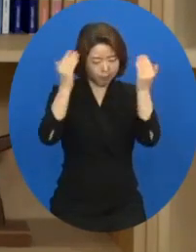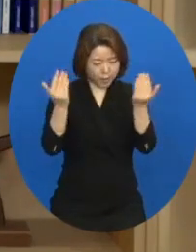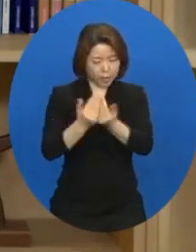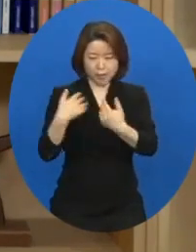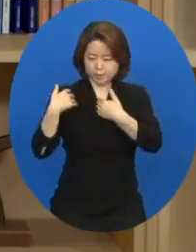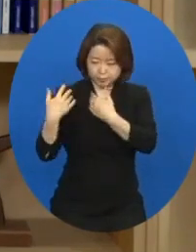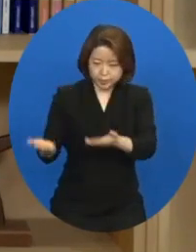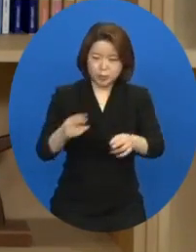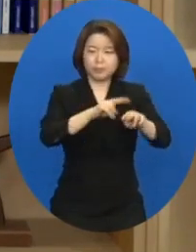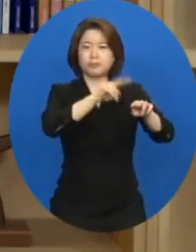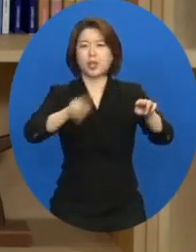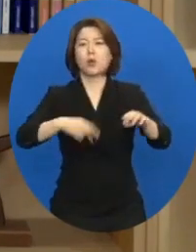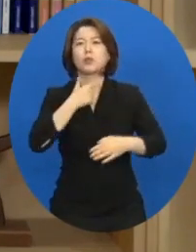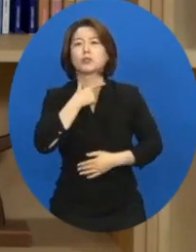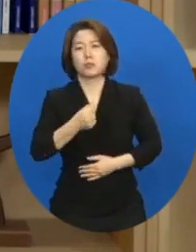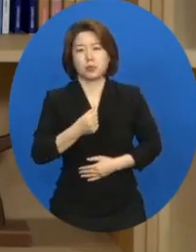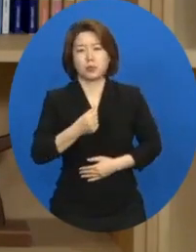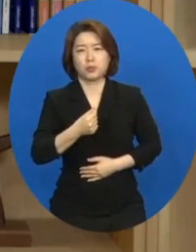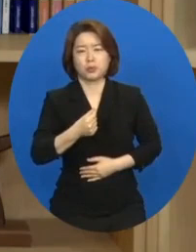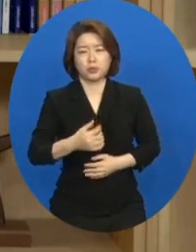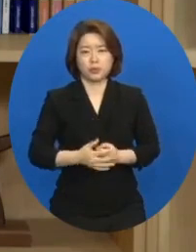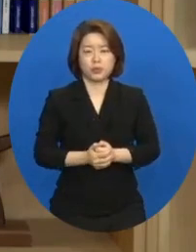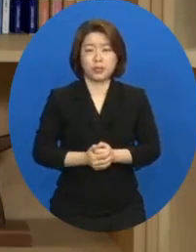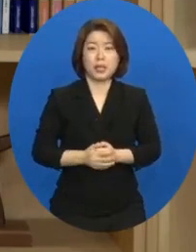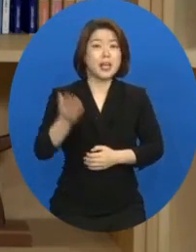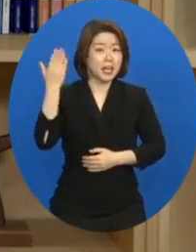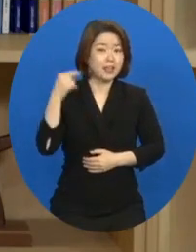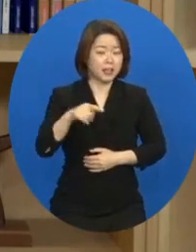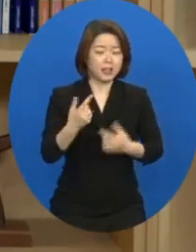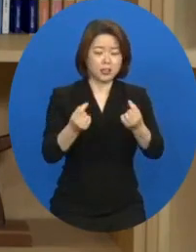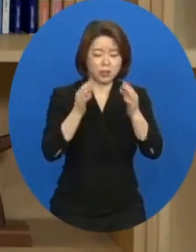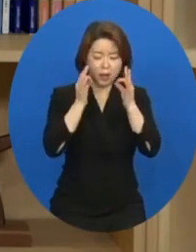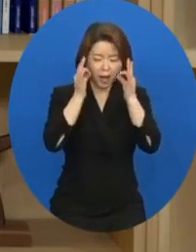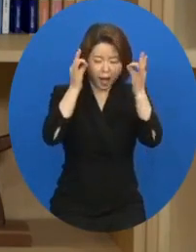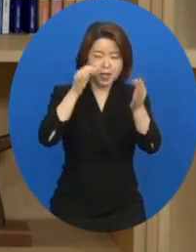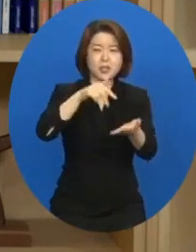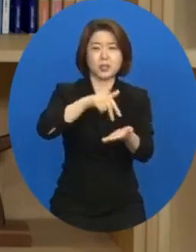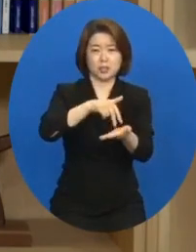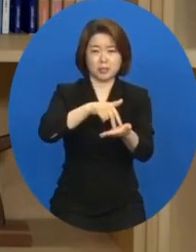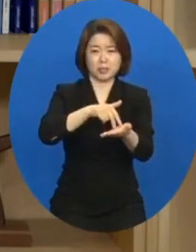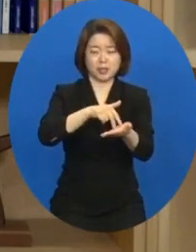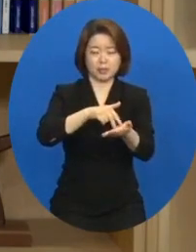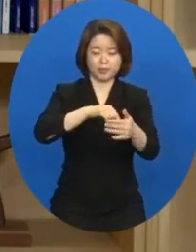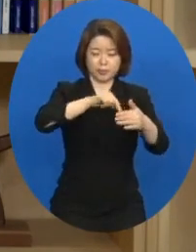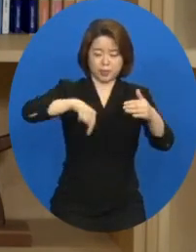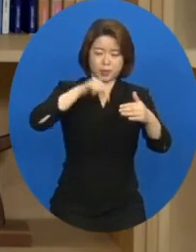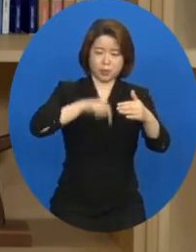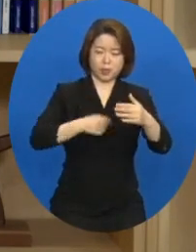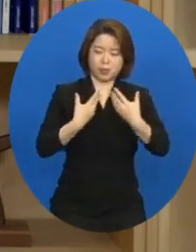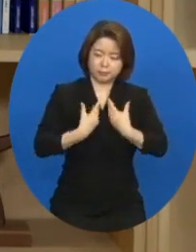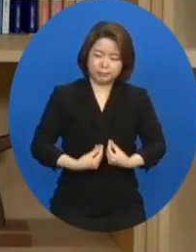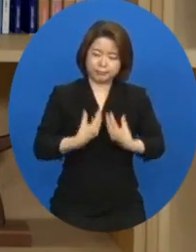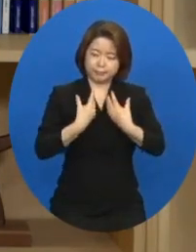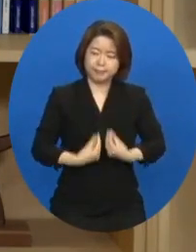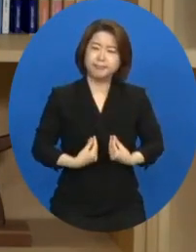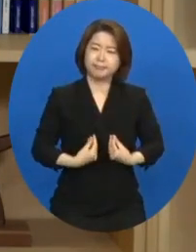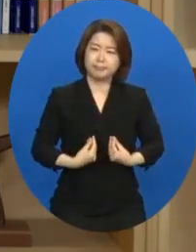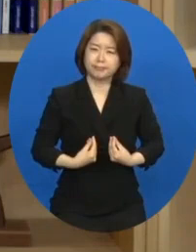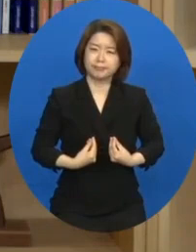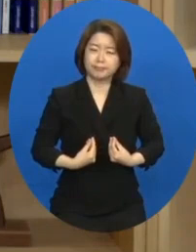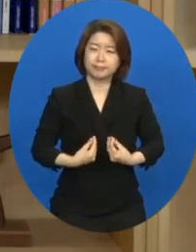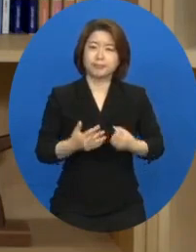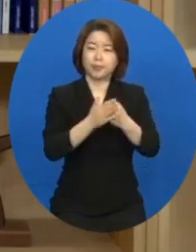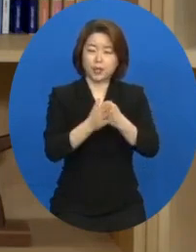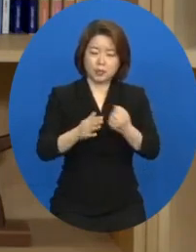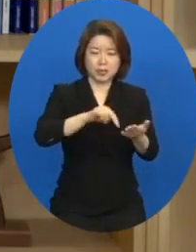내려놓고 싶었습니다 그런 절박한 처지에 내적인 어떤 좌절감 속에 그렇게